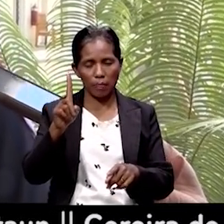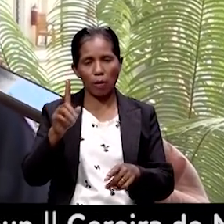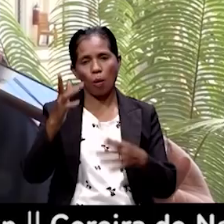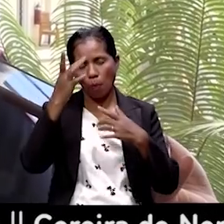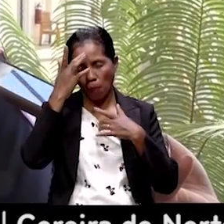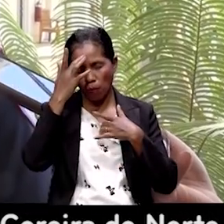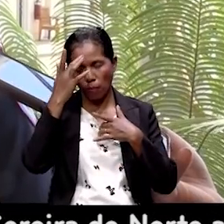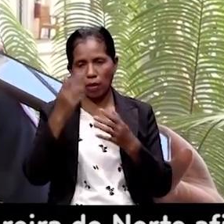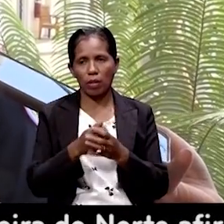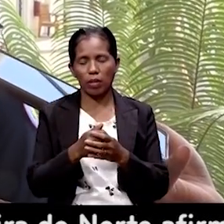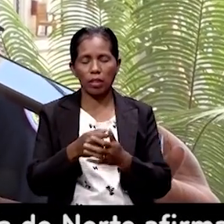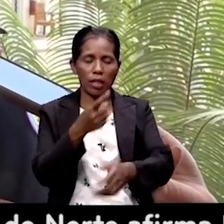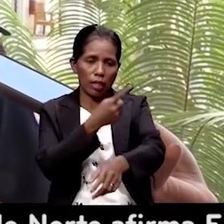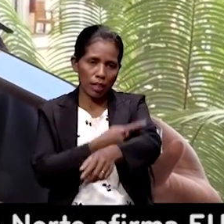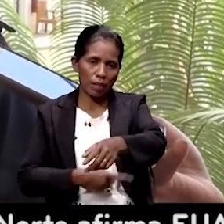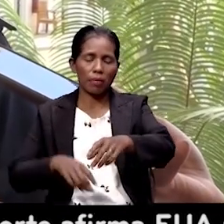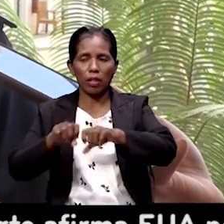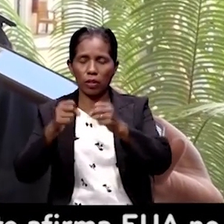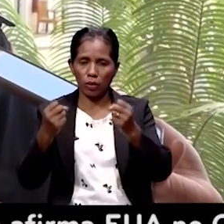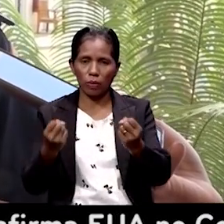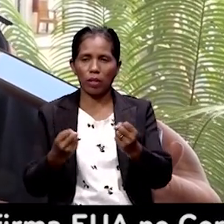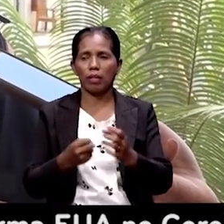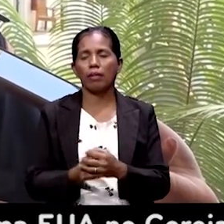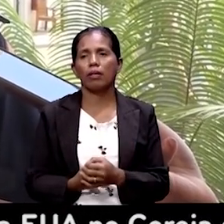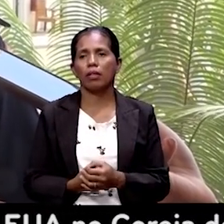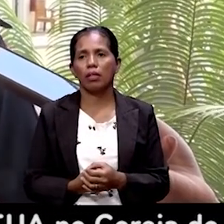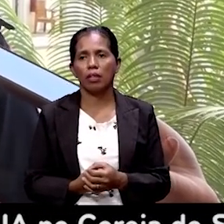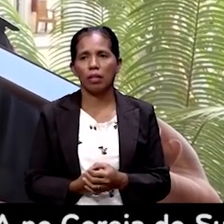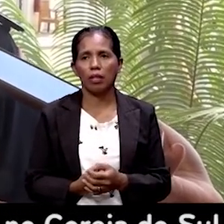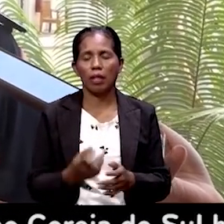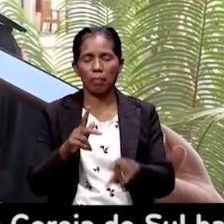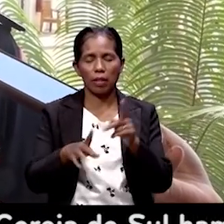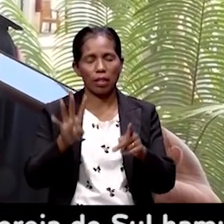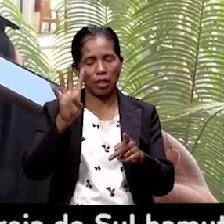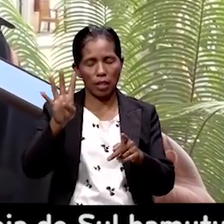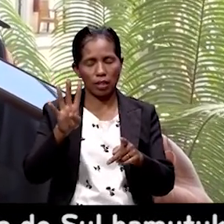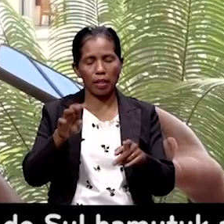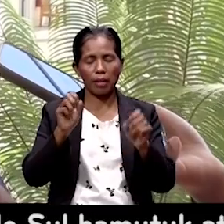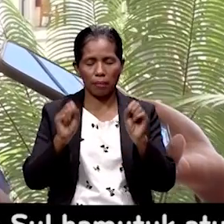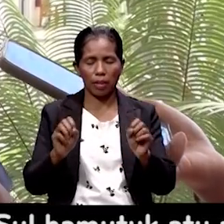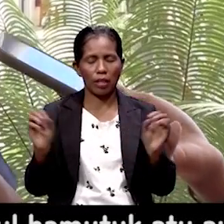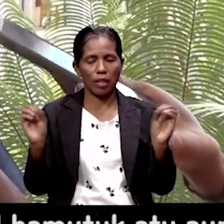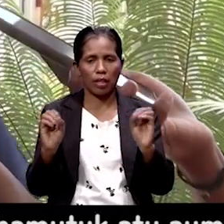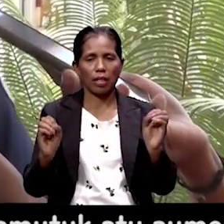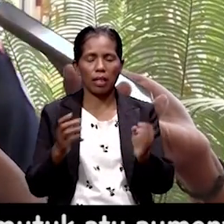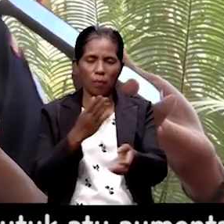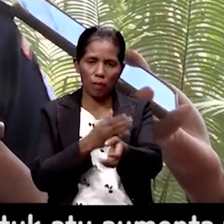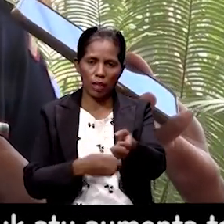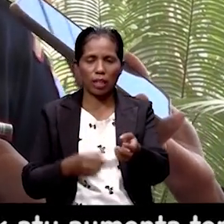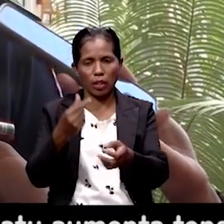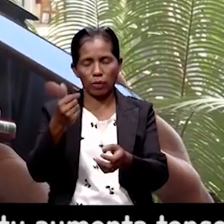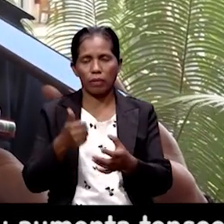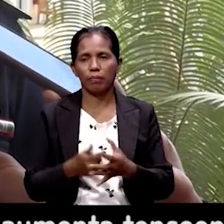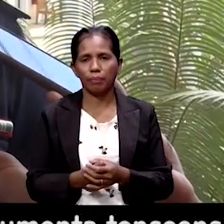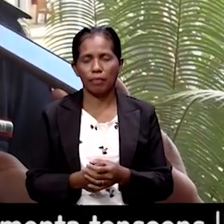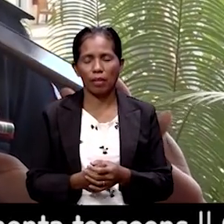sangsek, ni 5 tuhar, isira 95. Bela yang kata kamano itu. Agora dau causane itu hate ne sidau